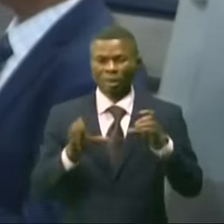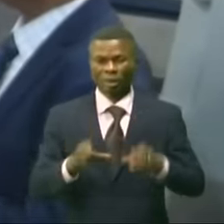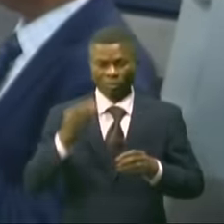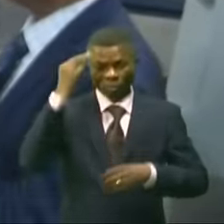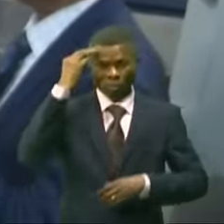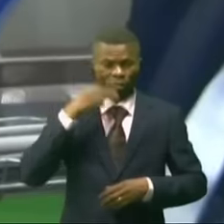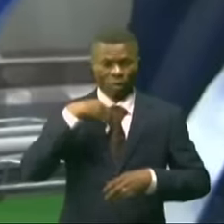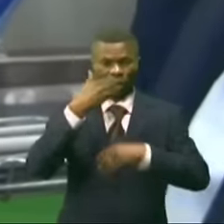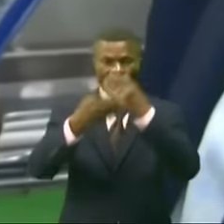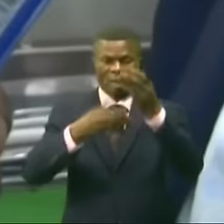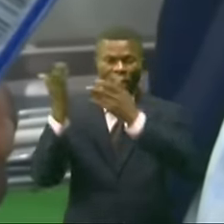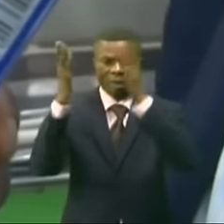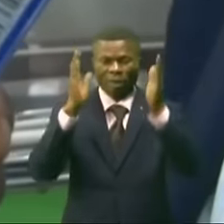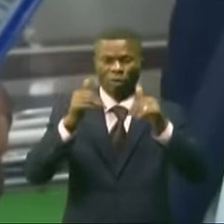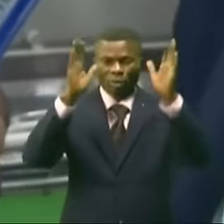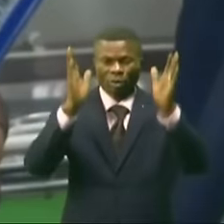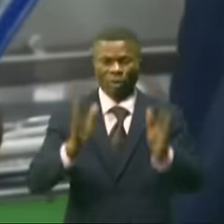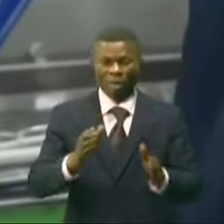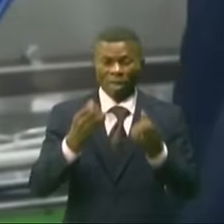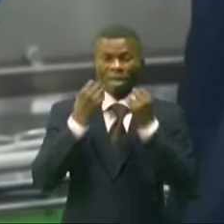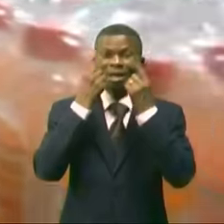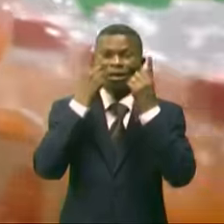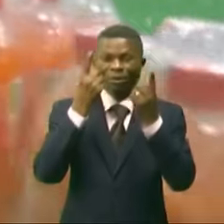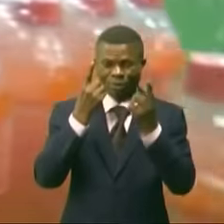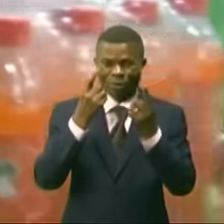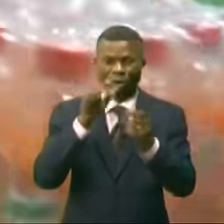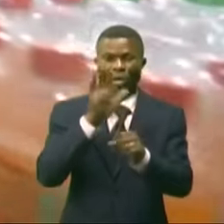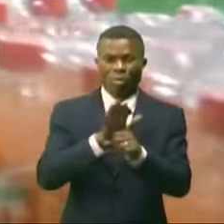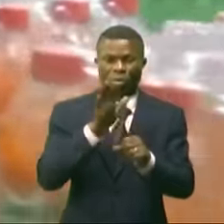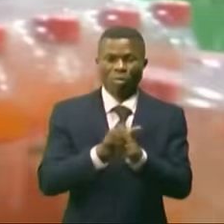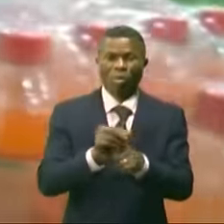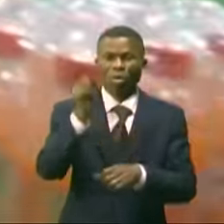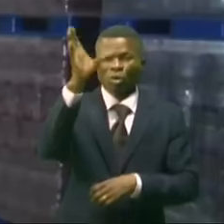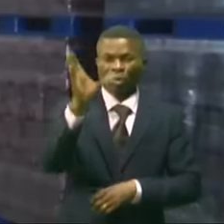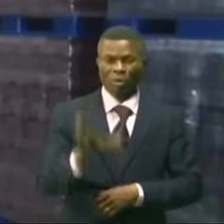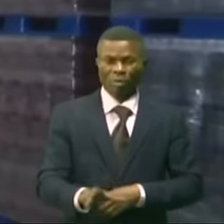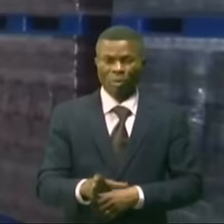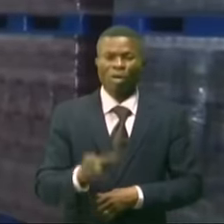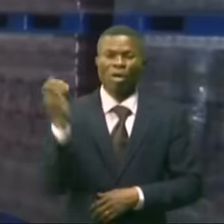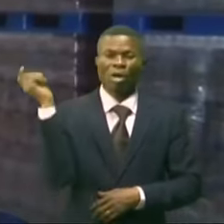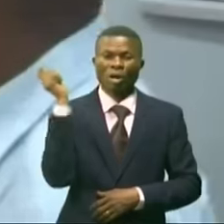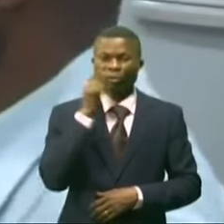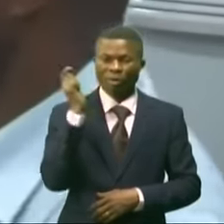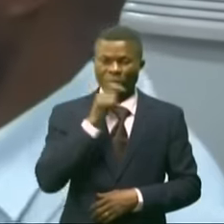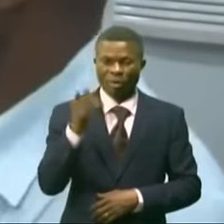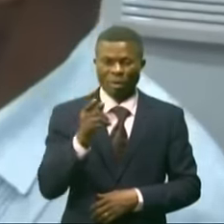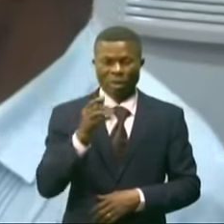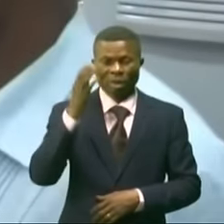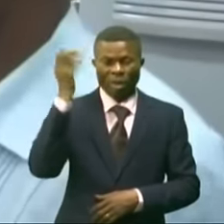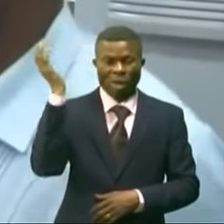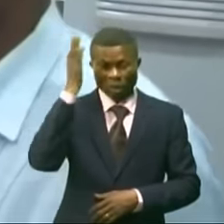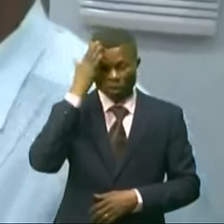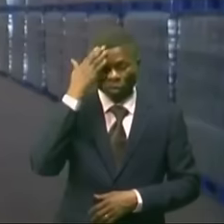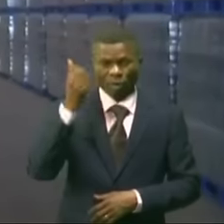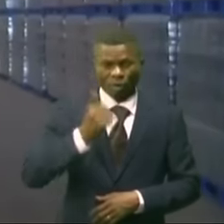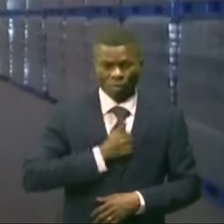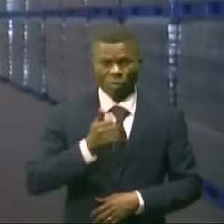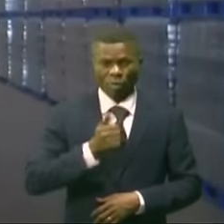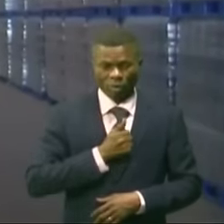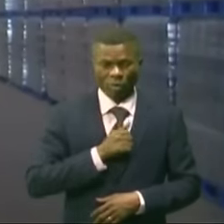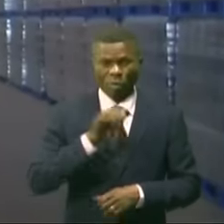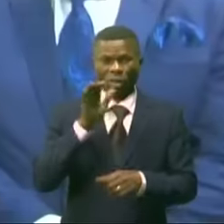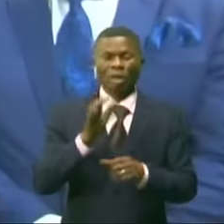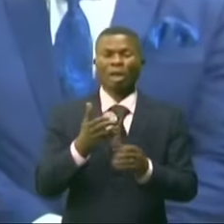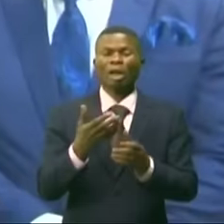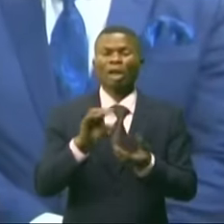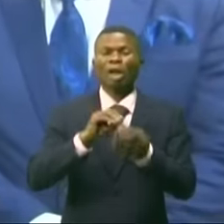Commerce extérieur s'est dit émerveillé de la quantité de bouteilles produites par jour je suis venu me rendre compte de la